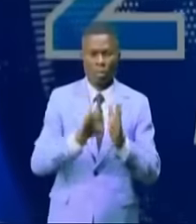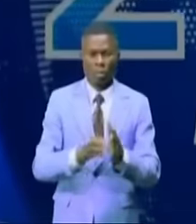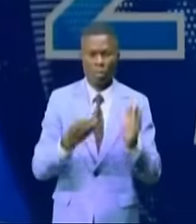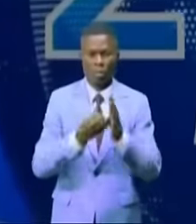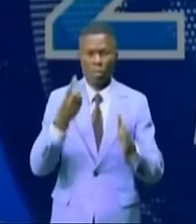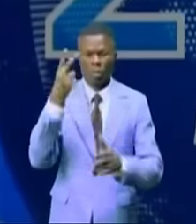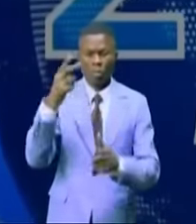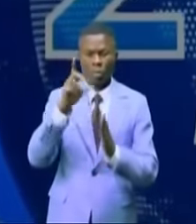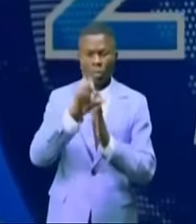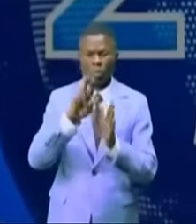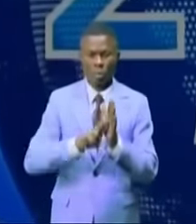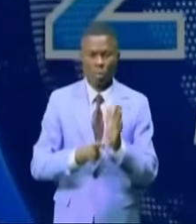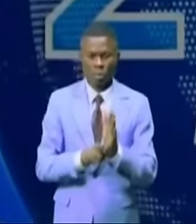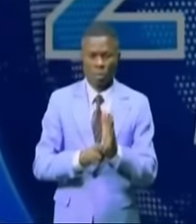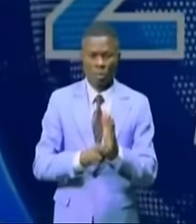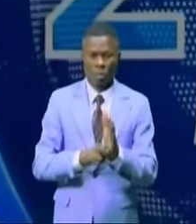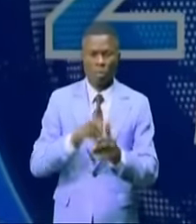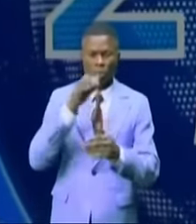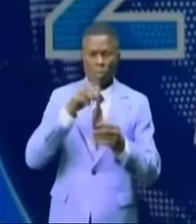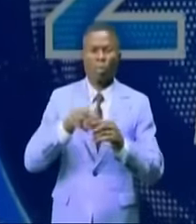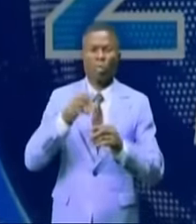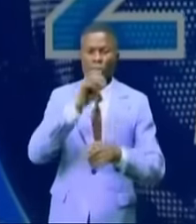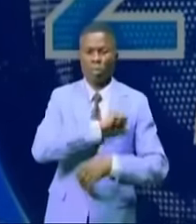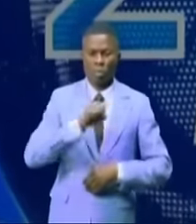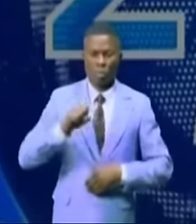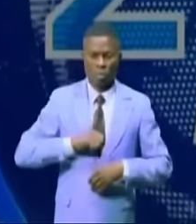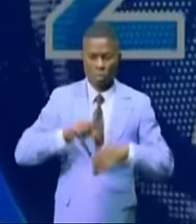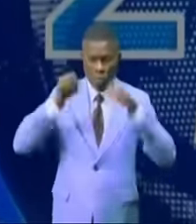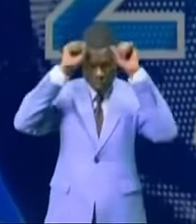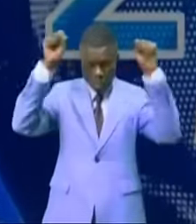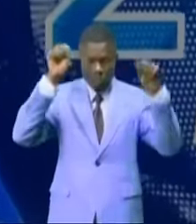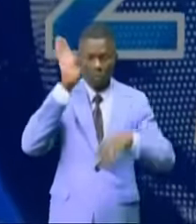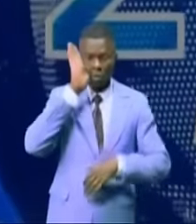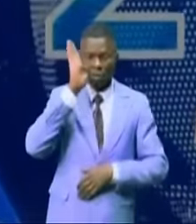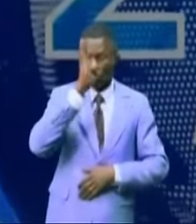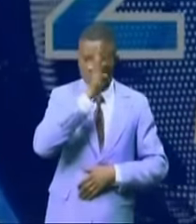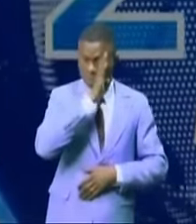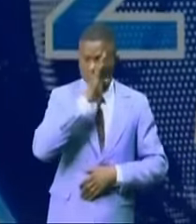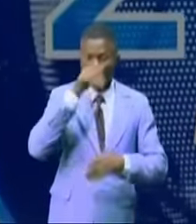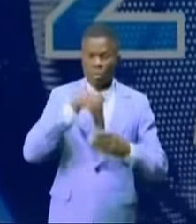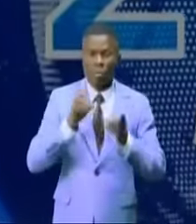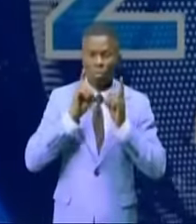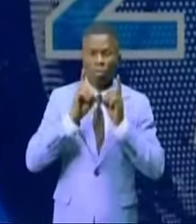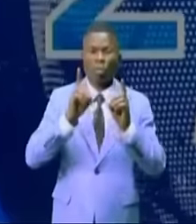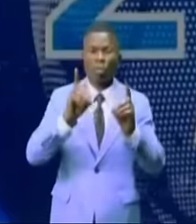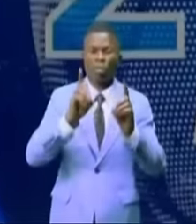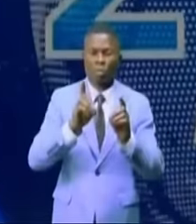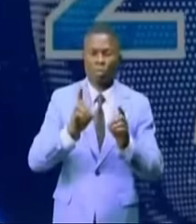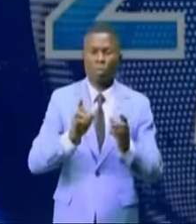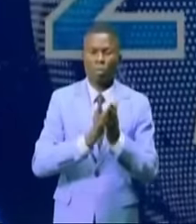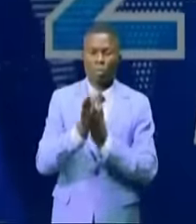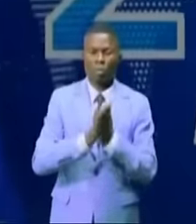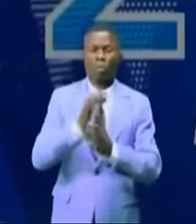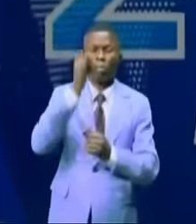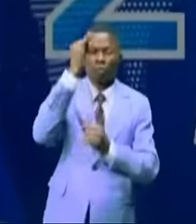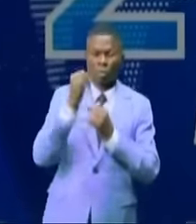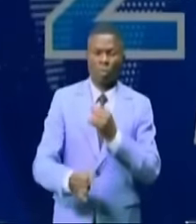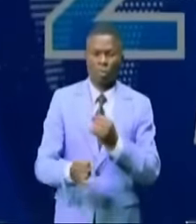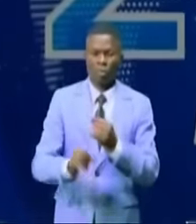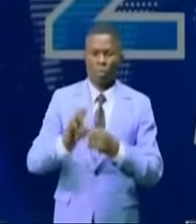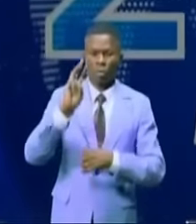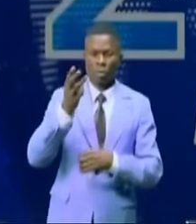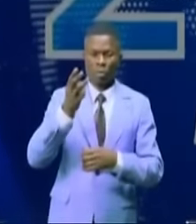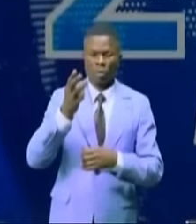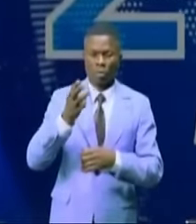82 du règlement intérieur de la Chambre haute du Parlement. Le président Modeste Baati, dans son discours qui consacre aussi la fin de la